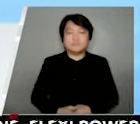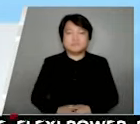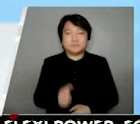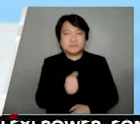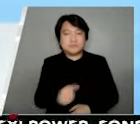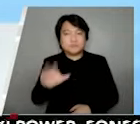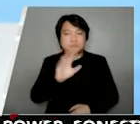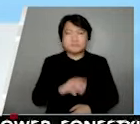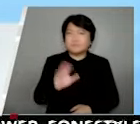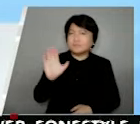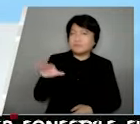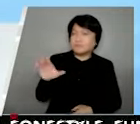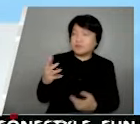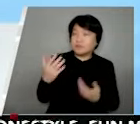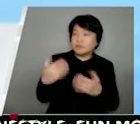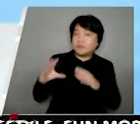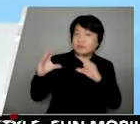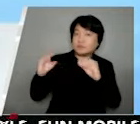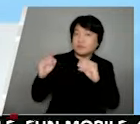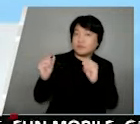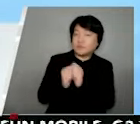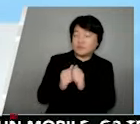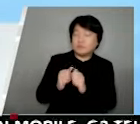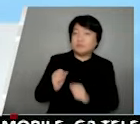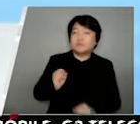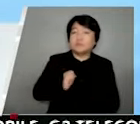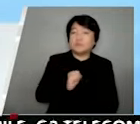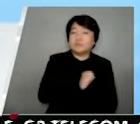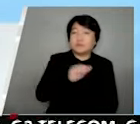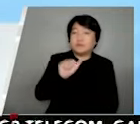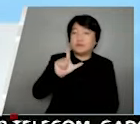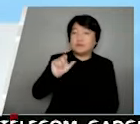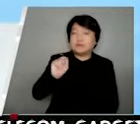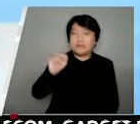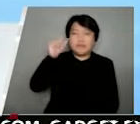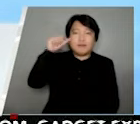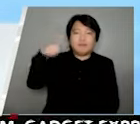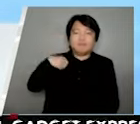Senator, nakapag-usap na ba kayo ni Senator Cayetano matapos kayo magkainitan kahapon?